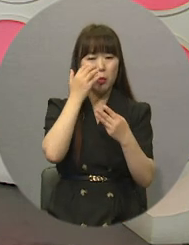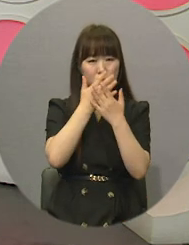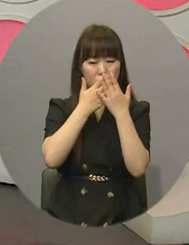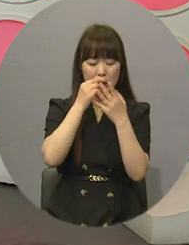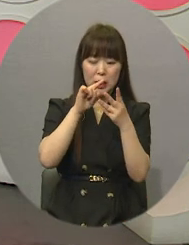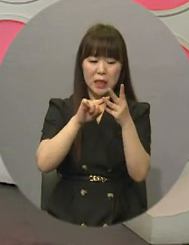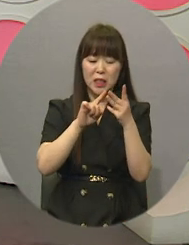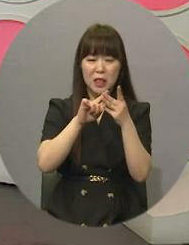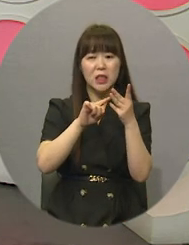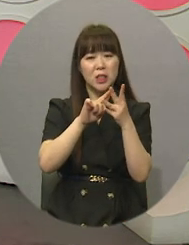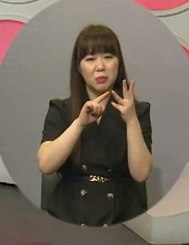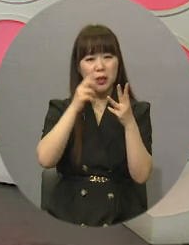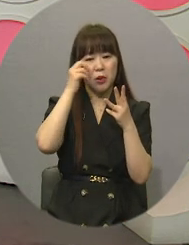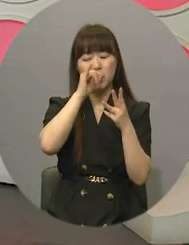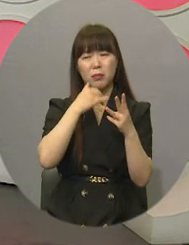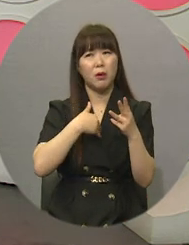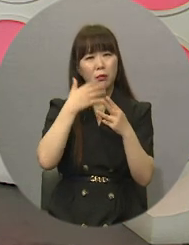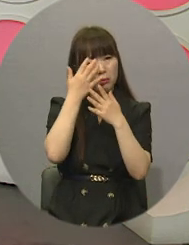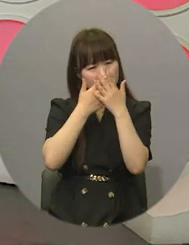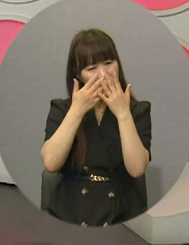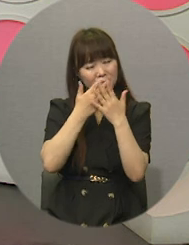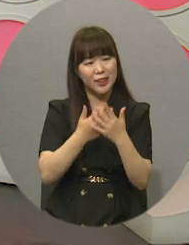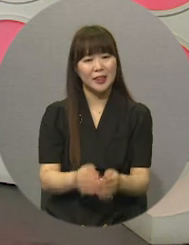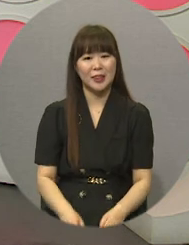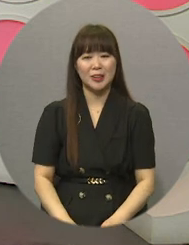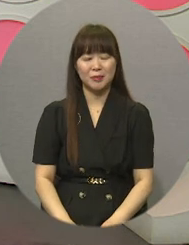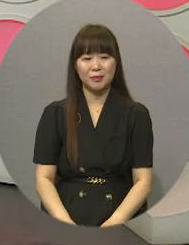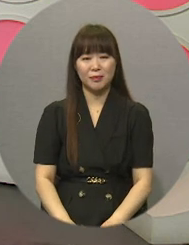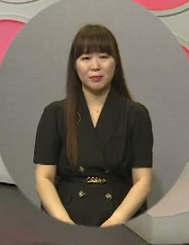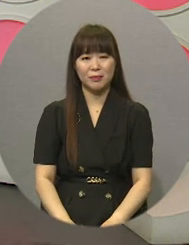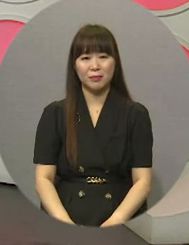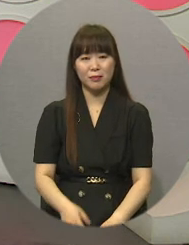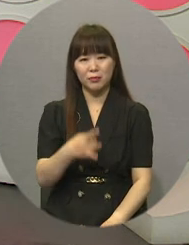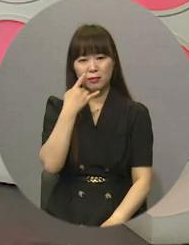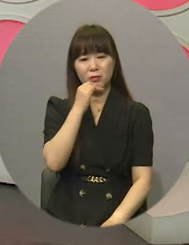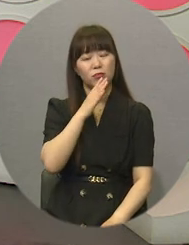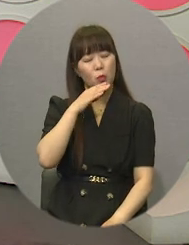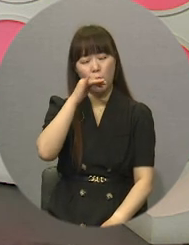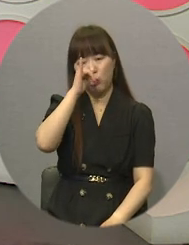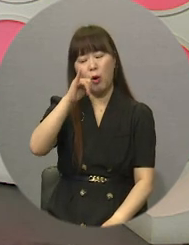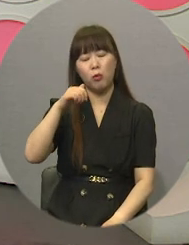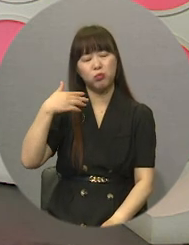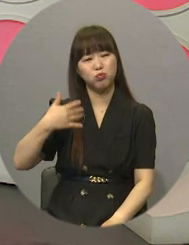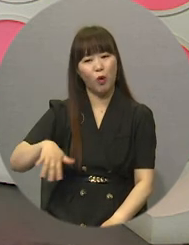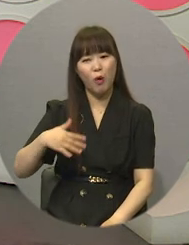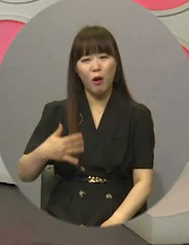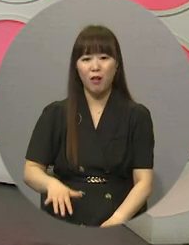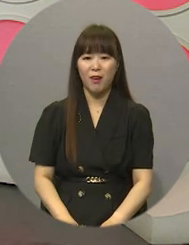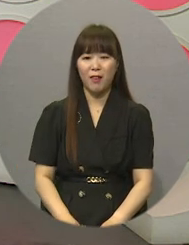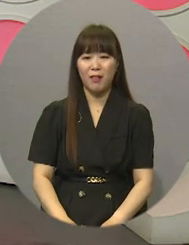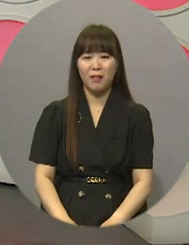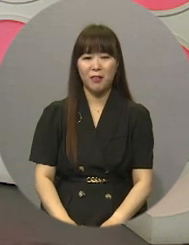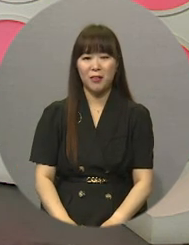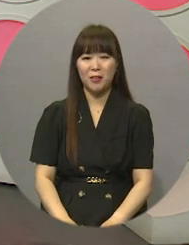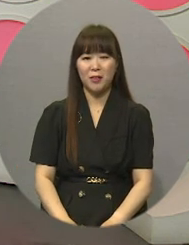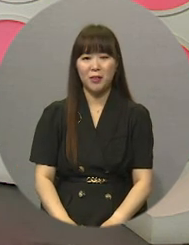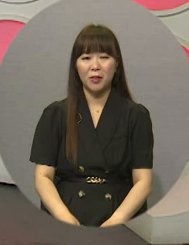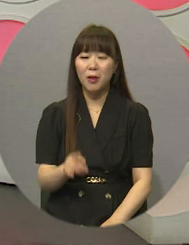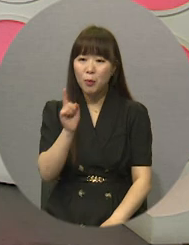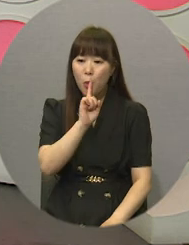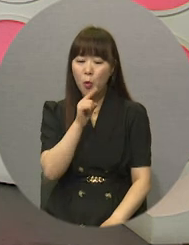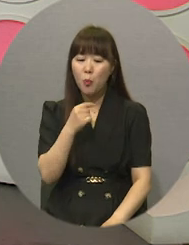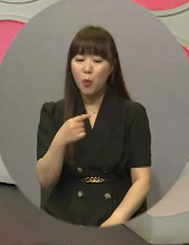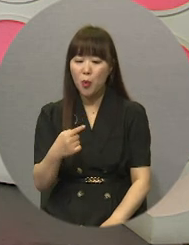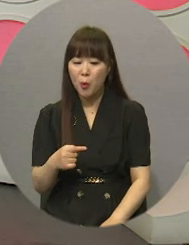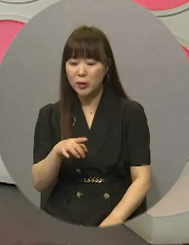이름만. 전혀 기억이 안 나요. 그래요? 와. 야, 우리 어머님 대단하시다. 야, 뭐를 했는지가 다